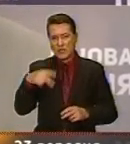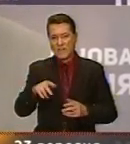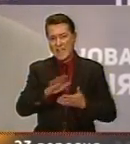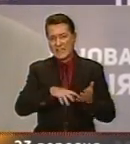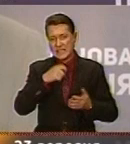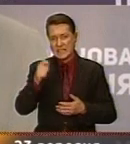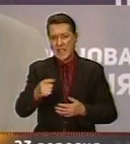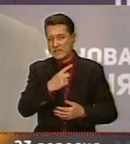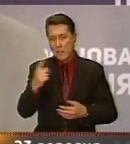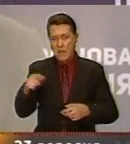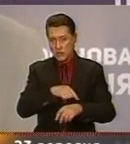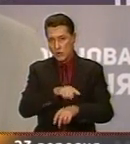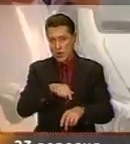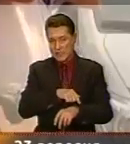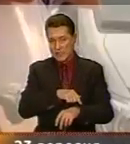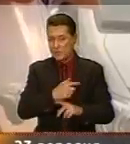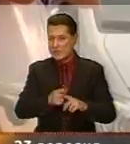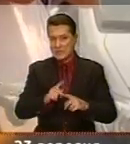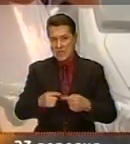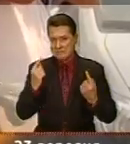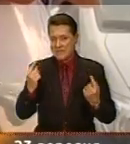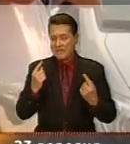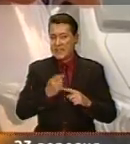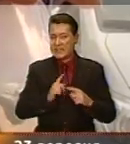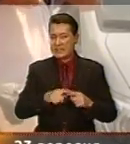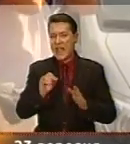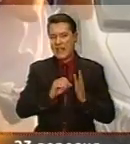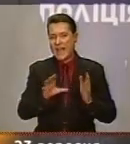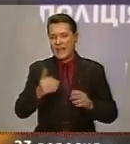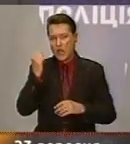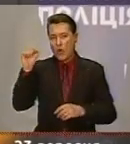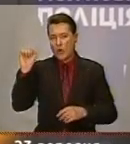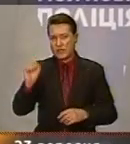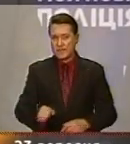за першу годину. Це перфектно. Це є рекорд, символічний рекорд.